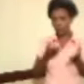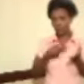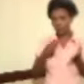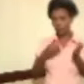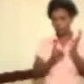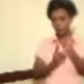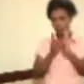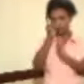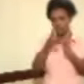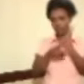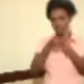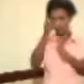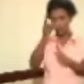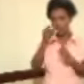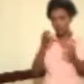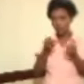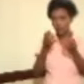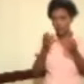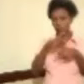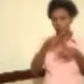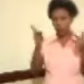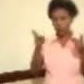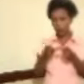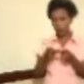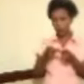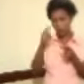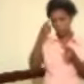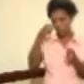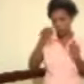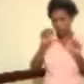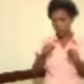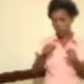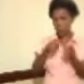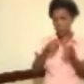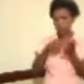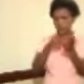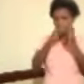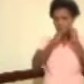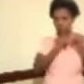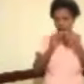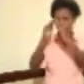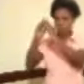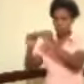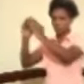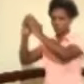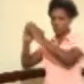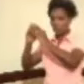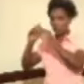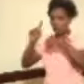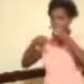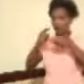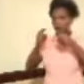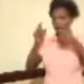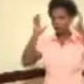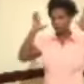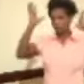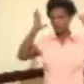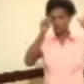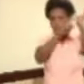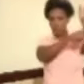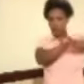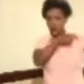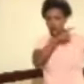développer plutôt des communautés. Parce que nous vérifions, nous, que leur retirer mon nom côté, retirer le place boyer, ou le mettre le titan en caille, il n'y a pas même de retenir dans la même si caille là